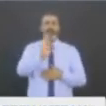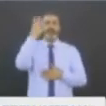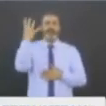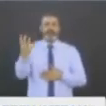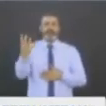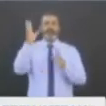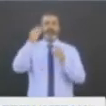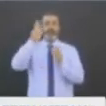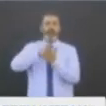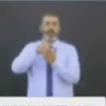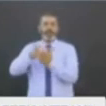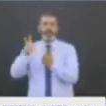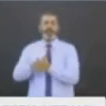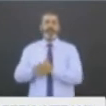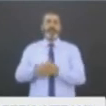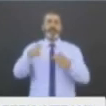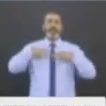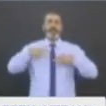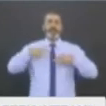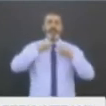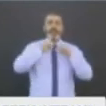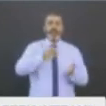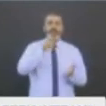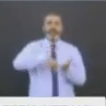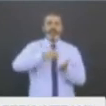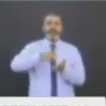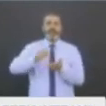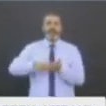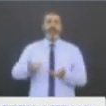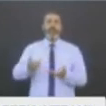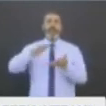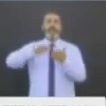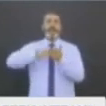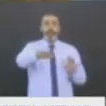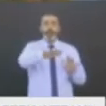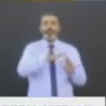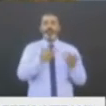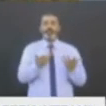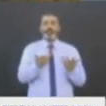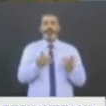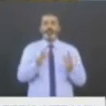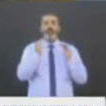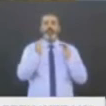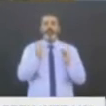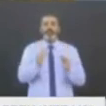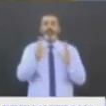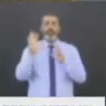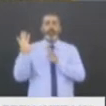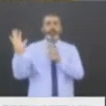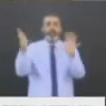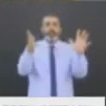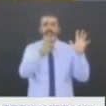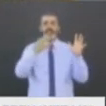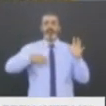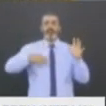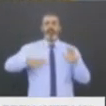54 εγκρίσεις, γνωμοδοτήσεις από υπηρεσίες κάθε βαθμίδος. Και ο σκοπός μας είναι οι διαδικασίες